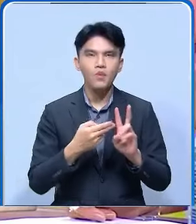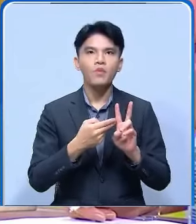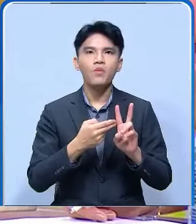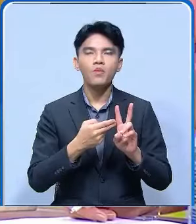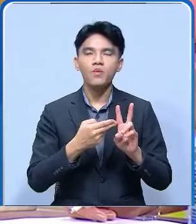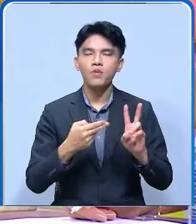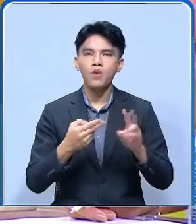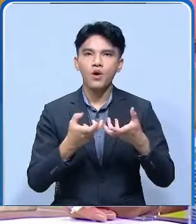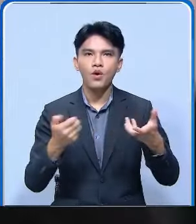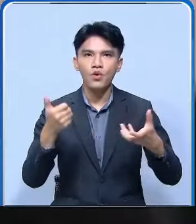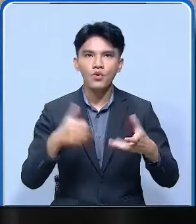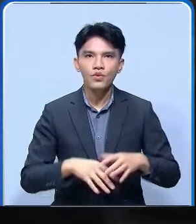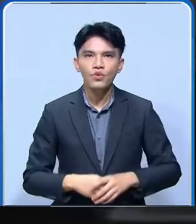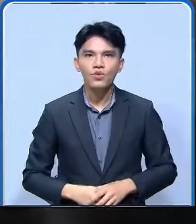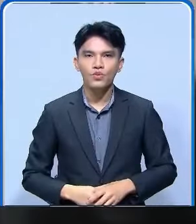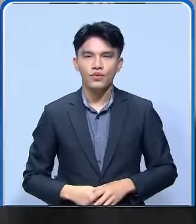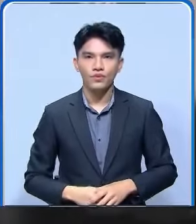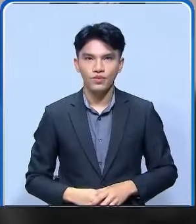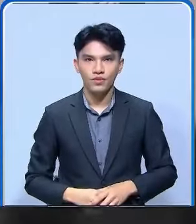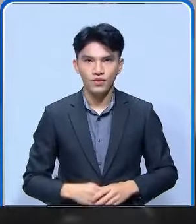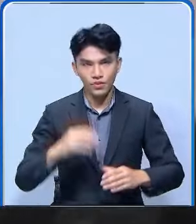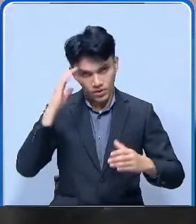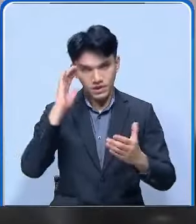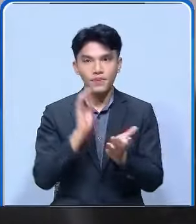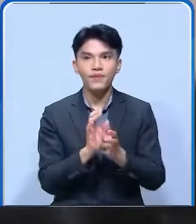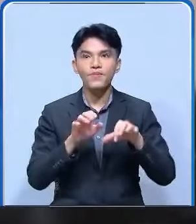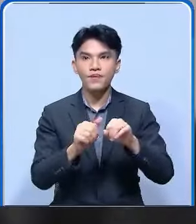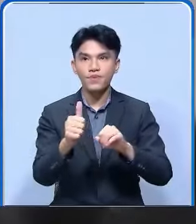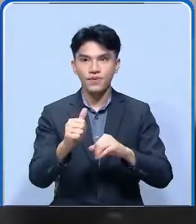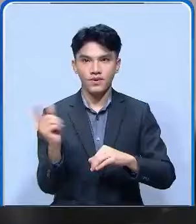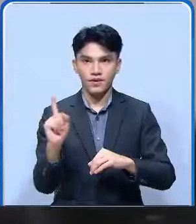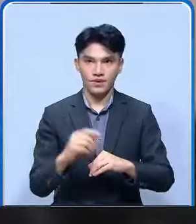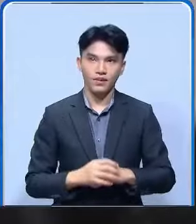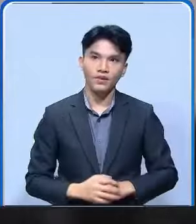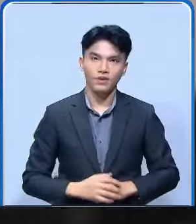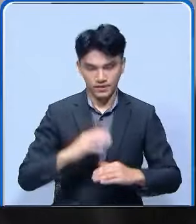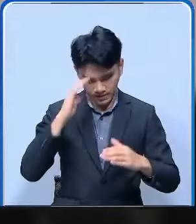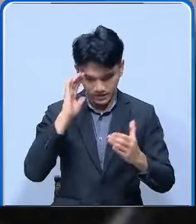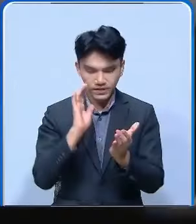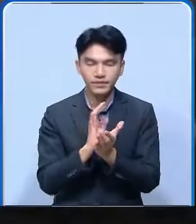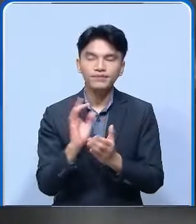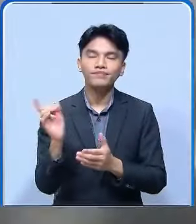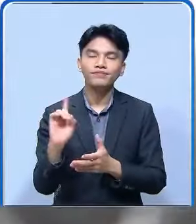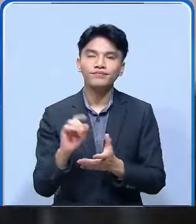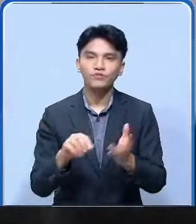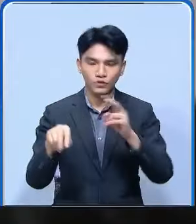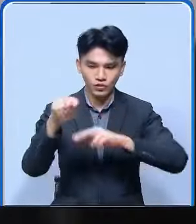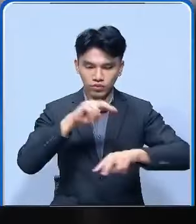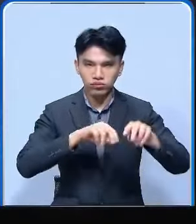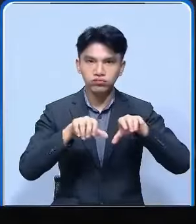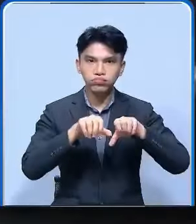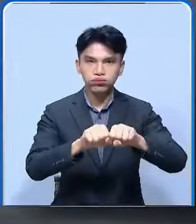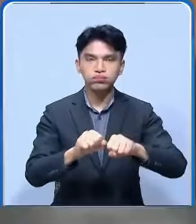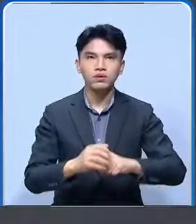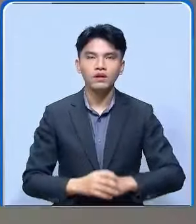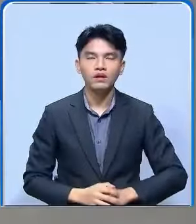ทไม่ได้ของครับผู้ก่อเหตุถูกตำรวจรวบตัวนะครับนี่เป็นภาพวินาทีที่ตำรวจสืบนครบาลเข้าไปควบคุมตัว